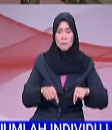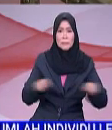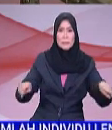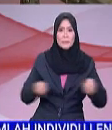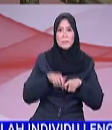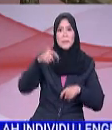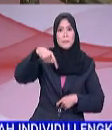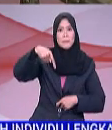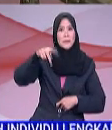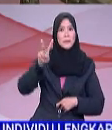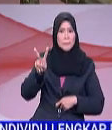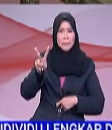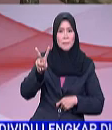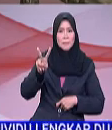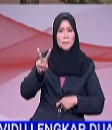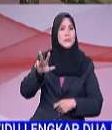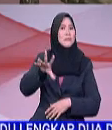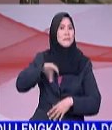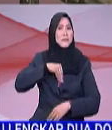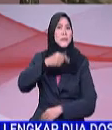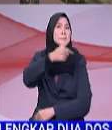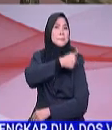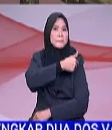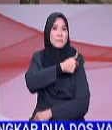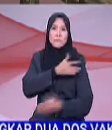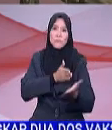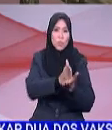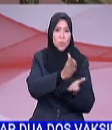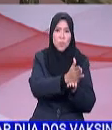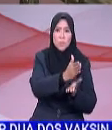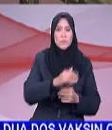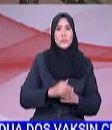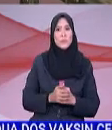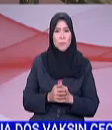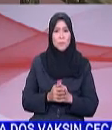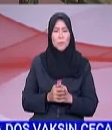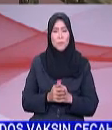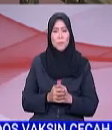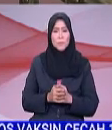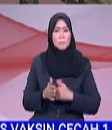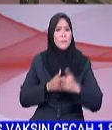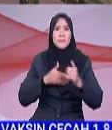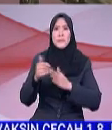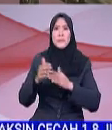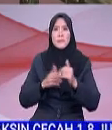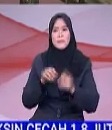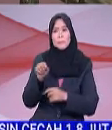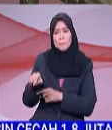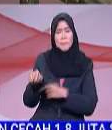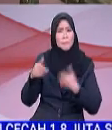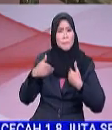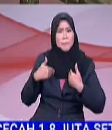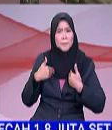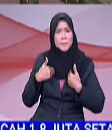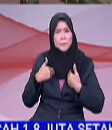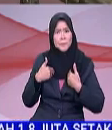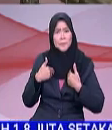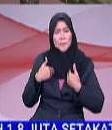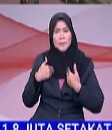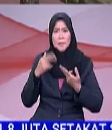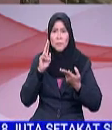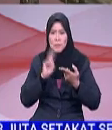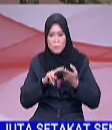pemberian vaksin untuk menerima suntikan. Kita tidak kira mereka mempunyai